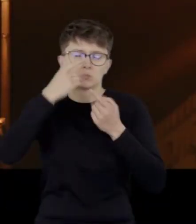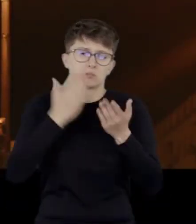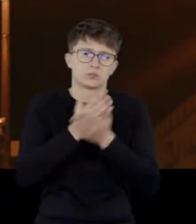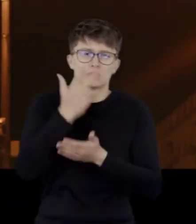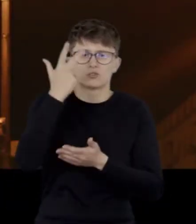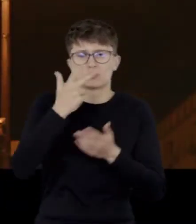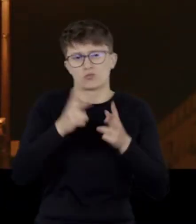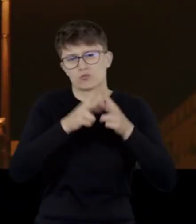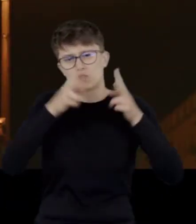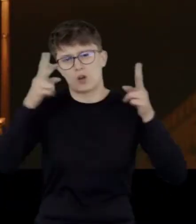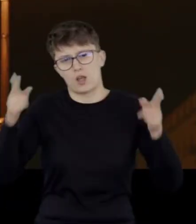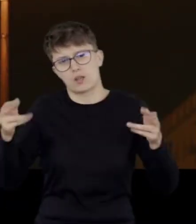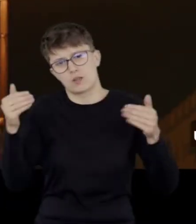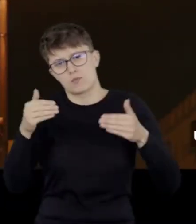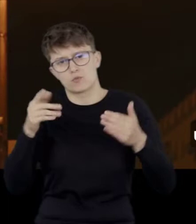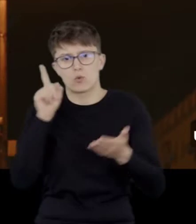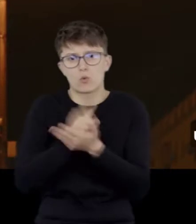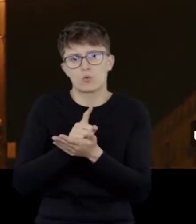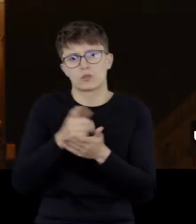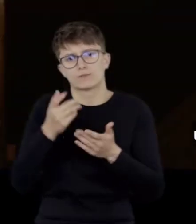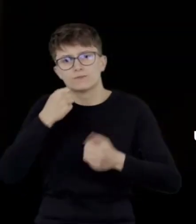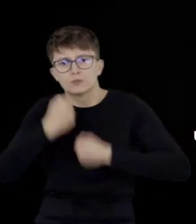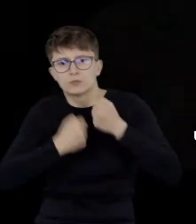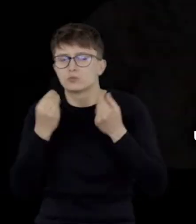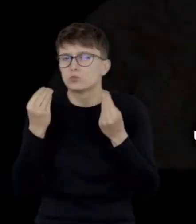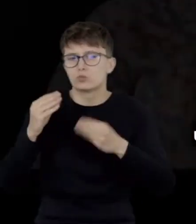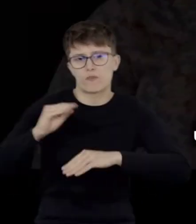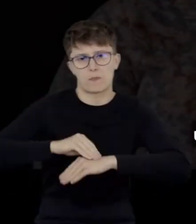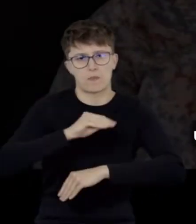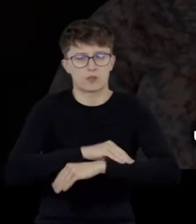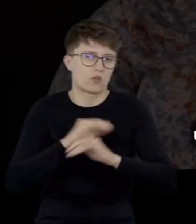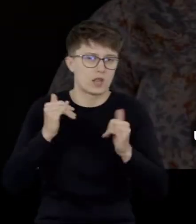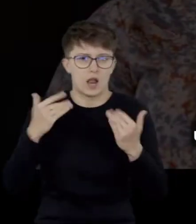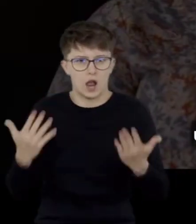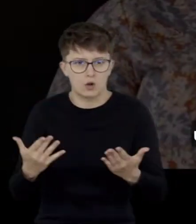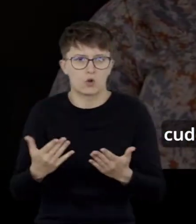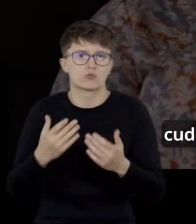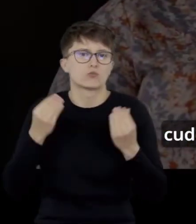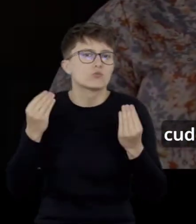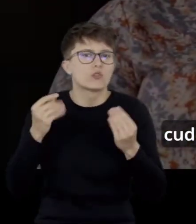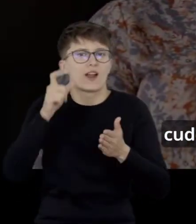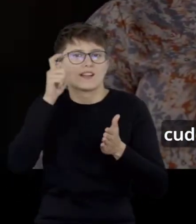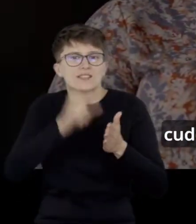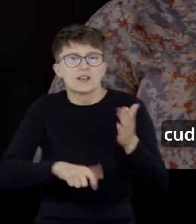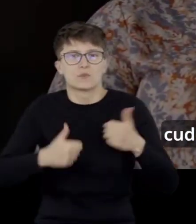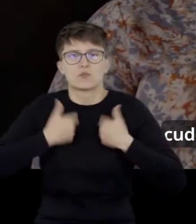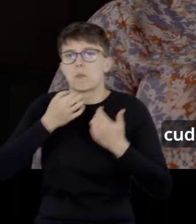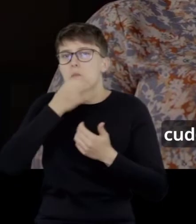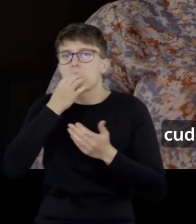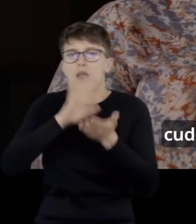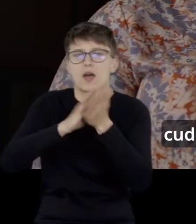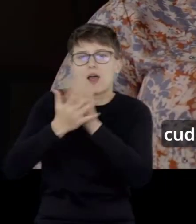Myślałam sobie, że może przez te 3 lata uda nam się wypracować jakąś taką cudowną metodę, cudowną receptę na to,